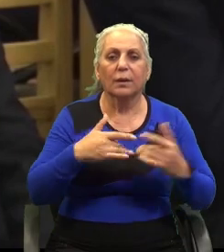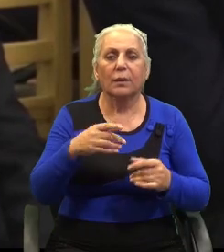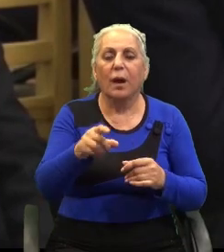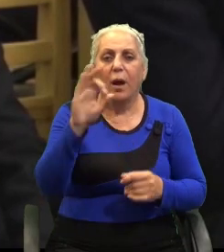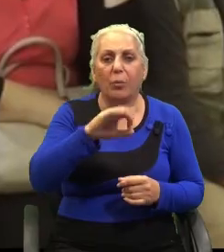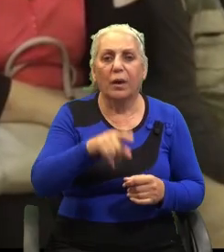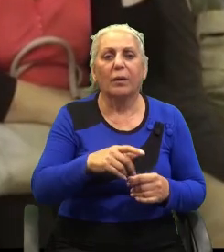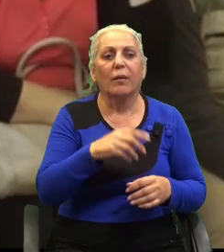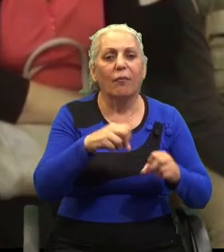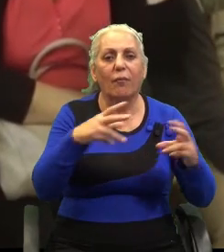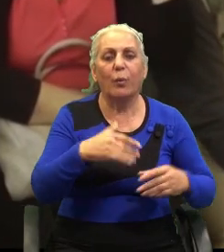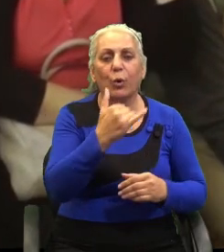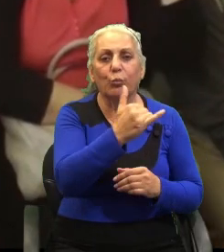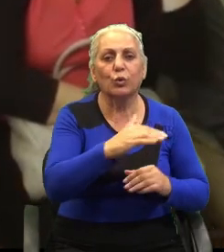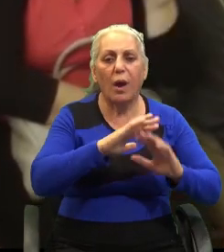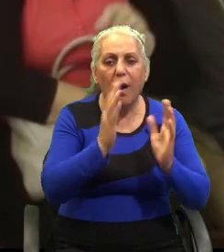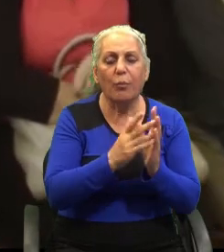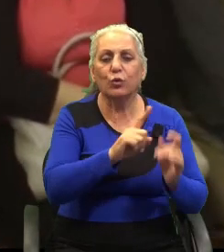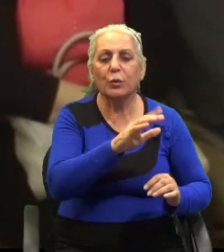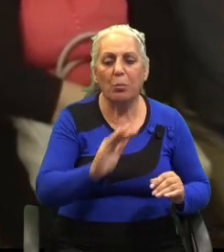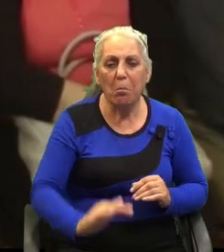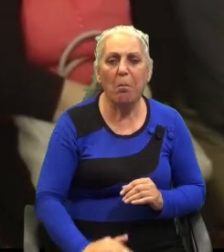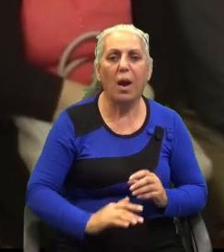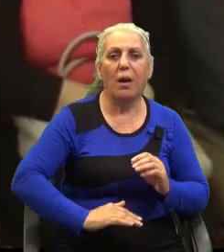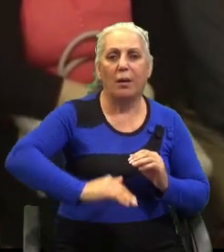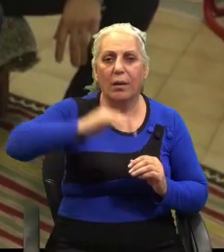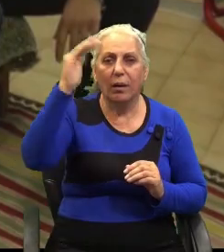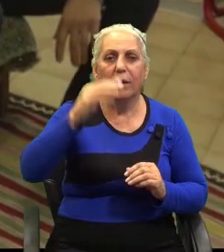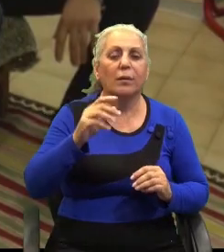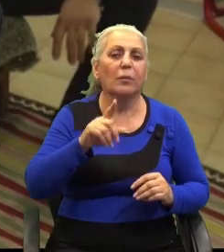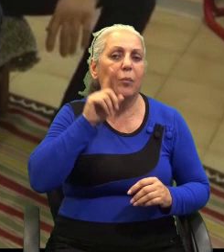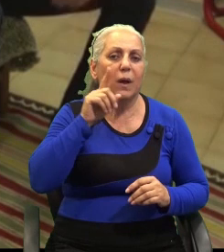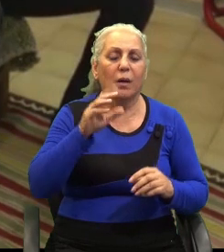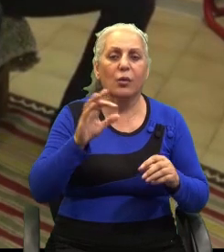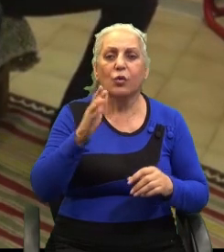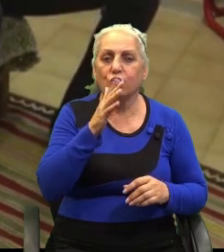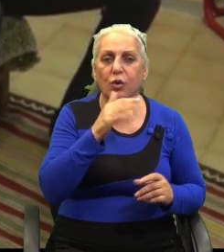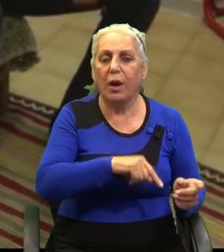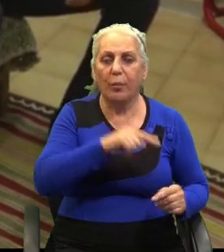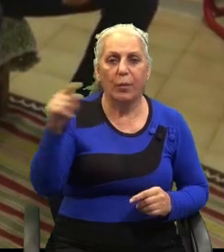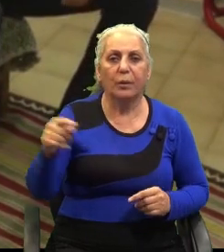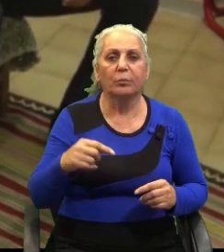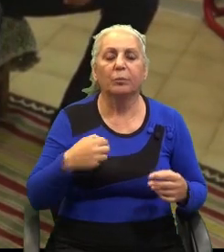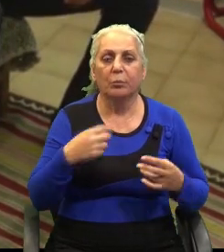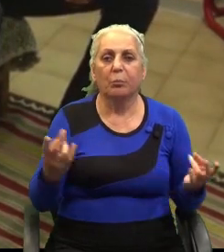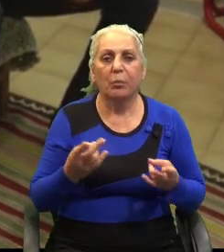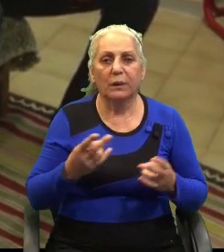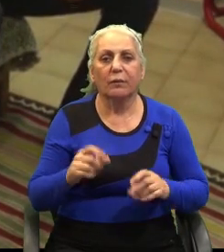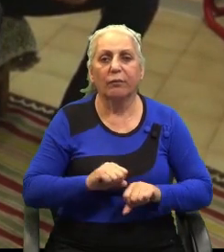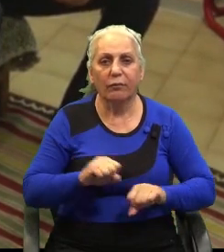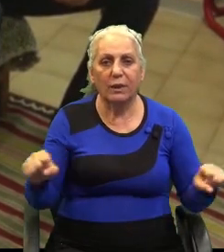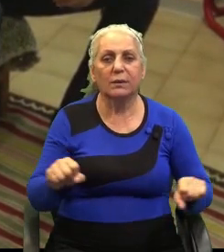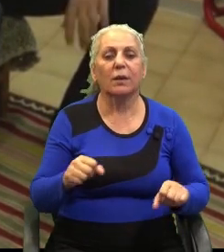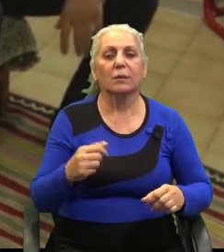են վարպետի ստեղծած կոլորիտը, նրա մանկության ու պատանության միջավայրը։ Պետք է մոր մեզ վստահ ես